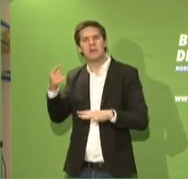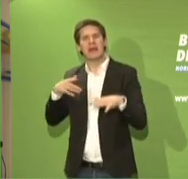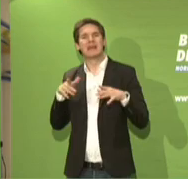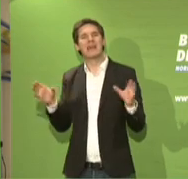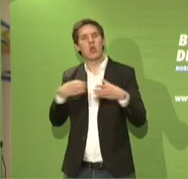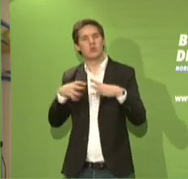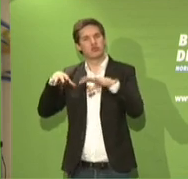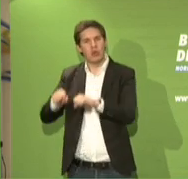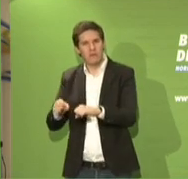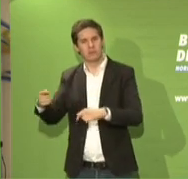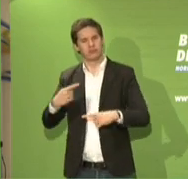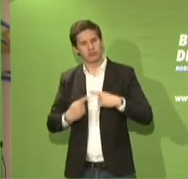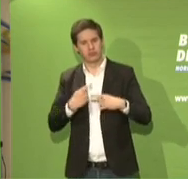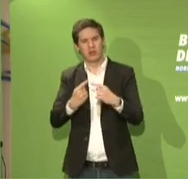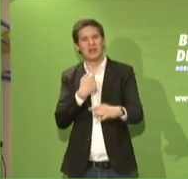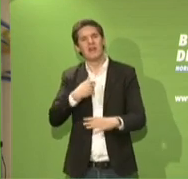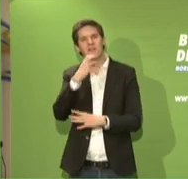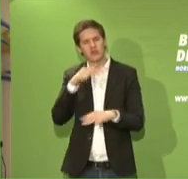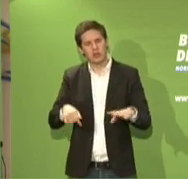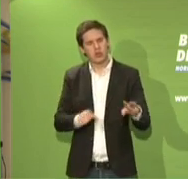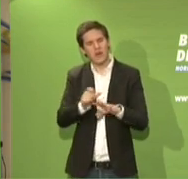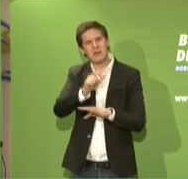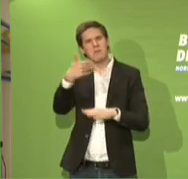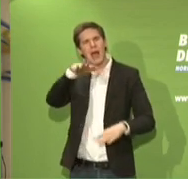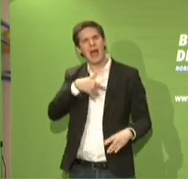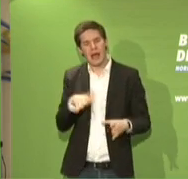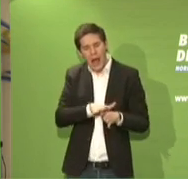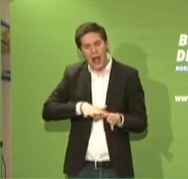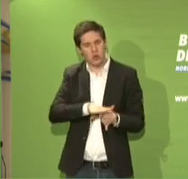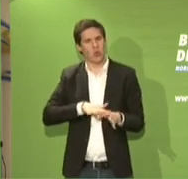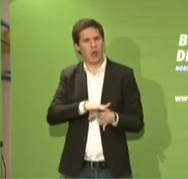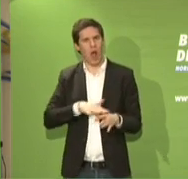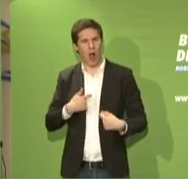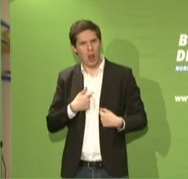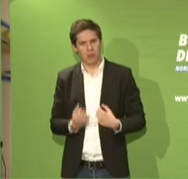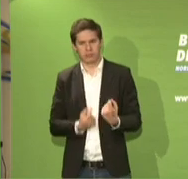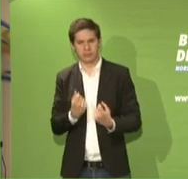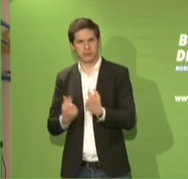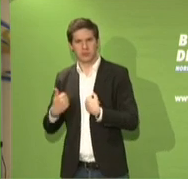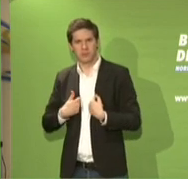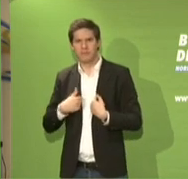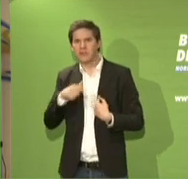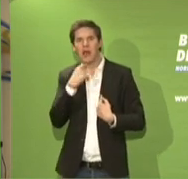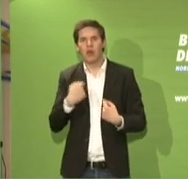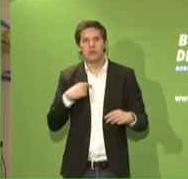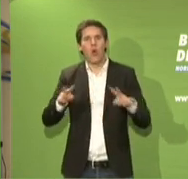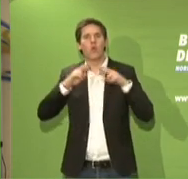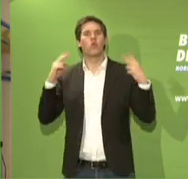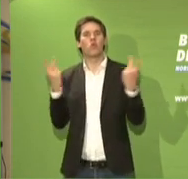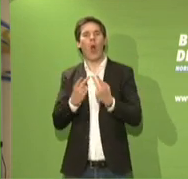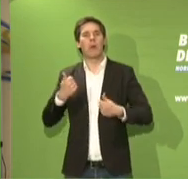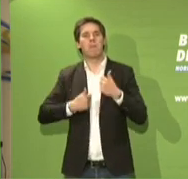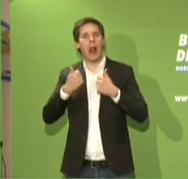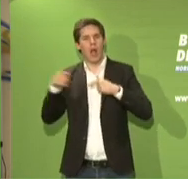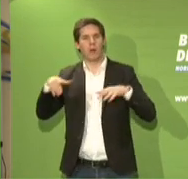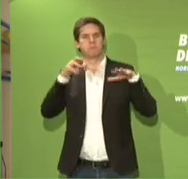wollen, dass in Nordrhein-Westfalen regional die Werte geschöpft werden, ohne überbordende Apparate von globalen Playern.